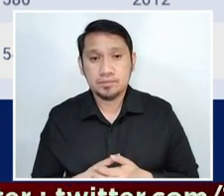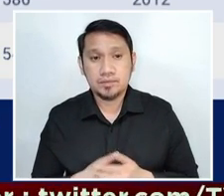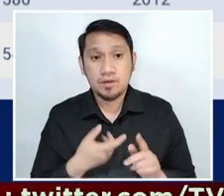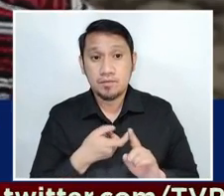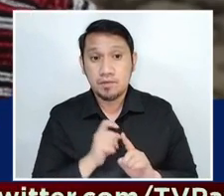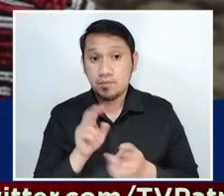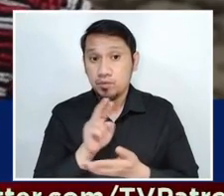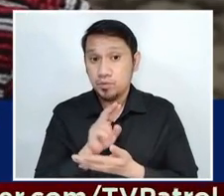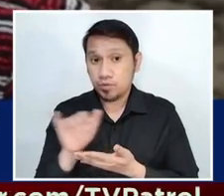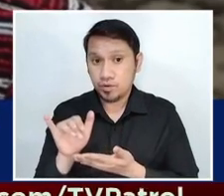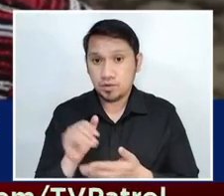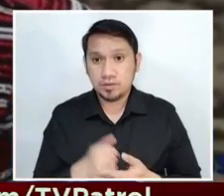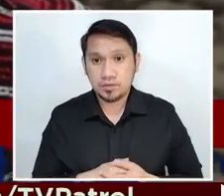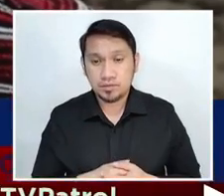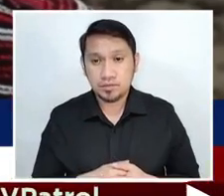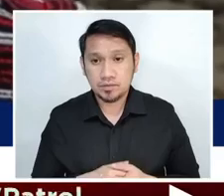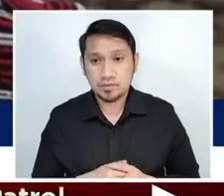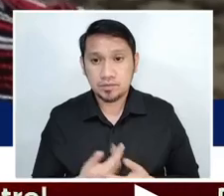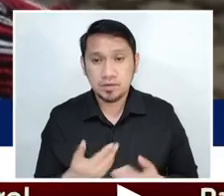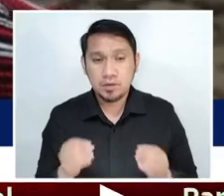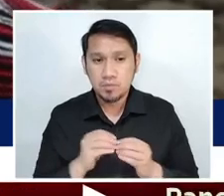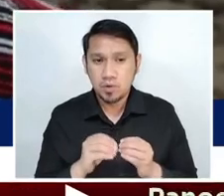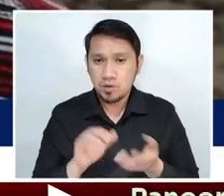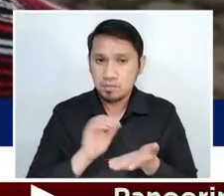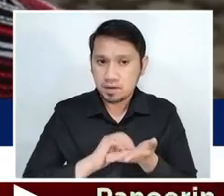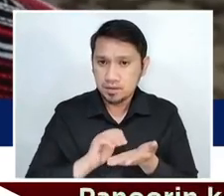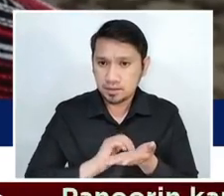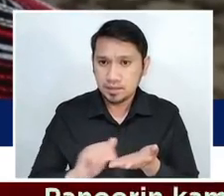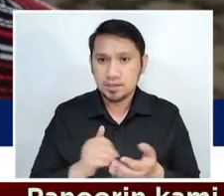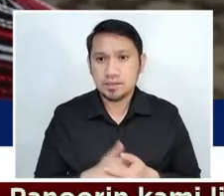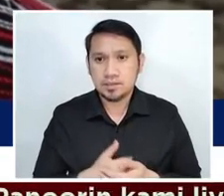York. It took a lot of hard work and practice.